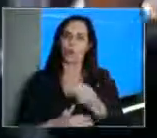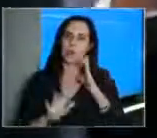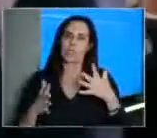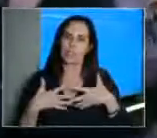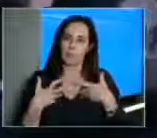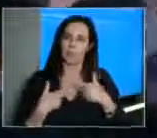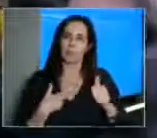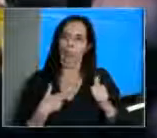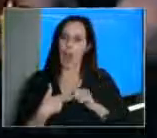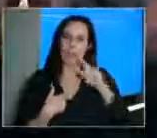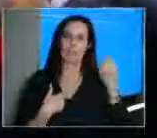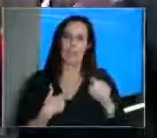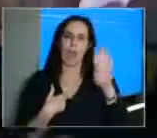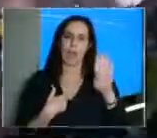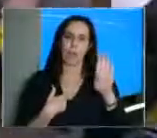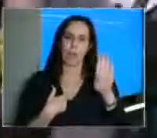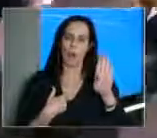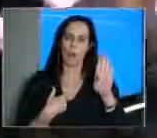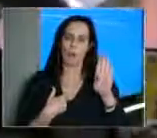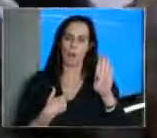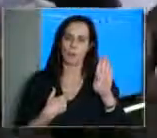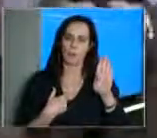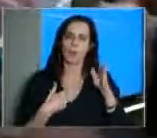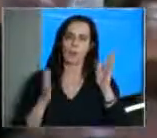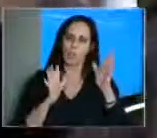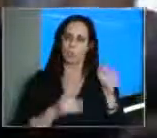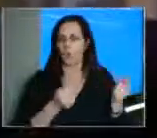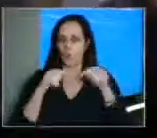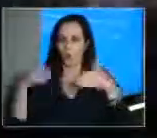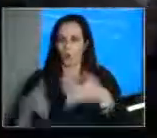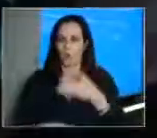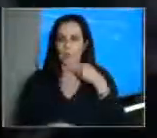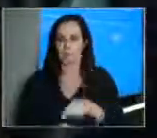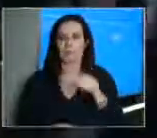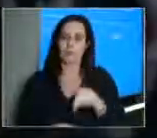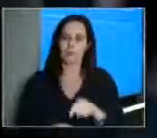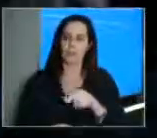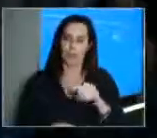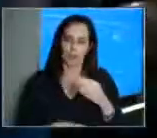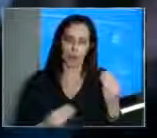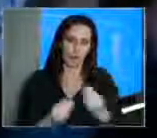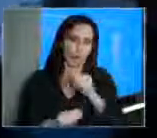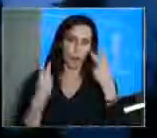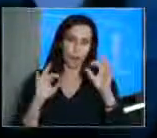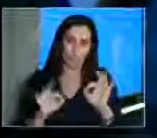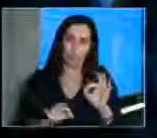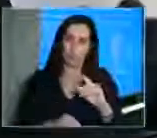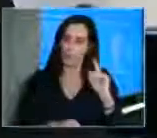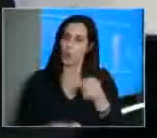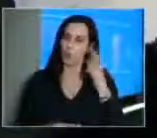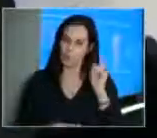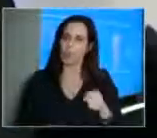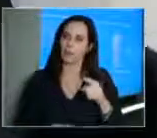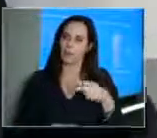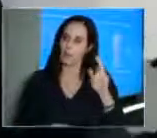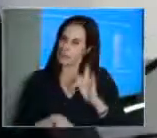כך שמחים שסחריה באומל סוף סוף הגיע לקבורה בארץ ישראל, וזה אכן הדבר החשוב באמת, וכולנו צריכים